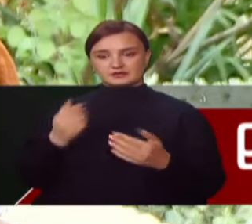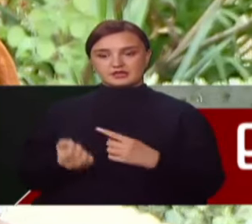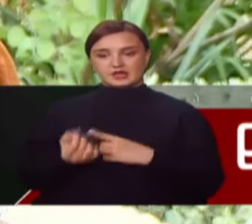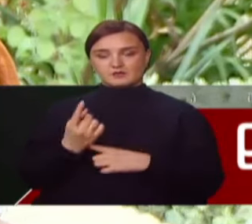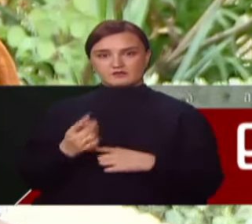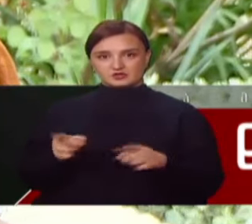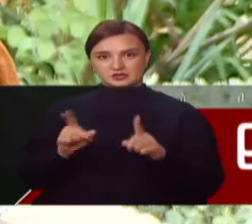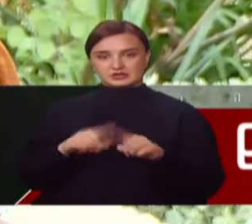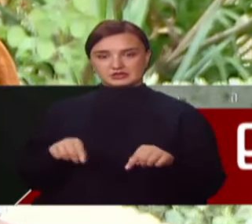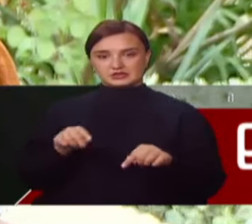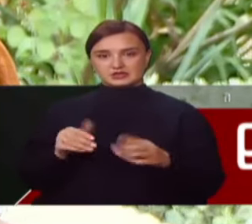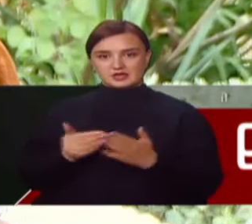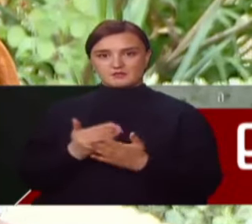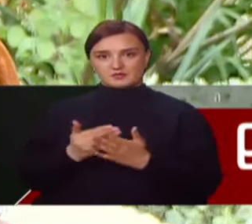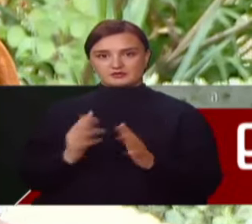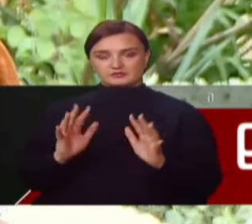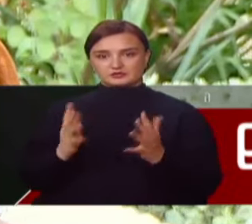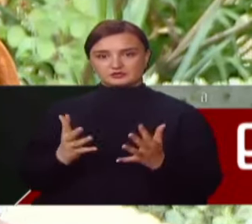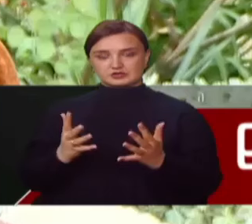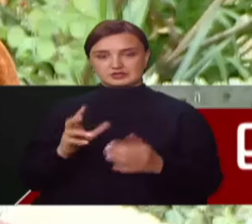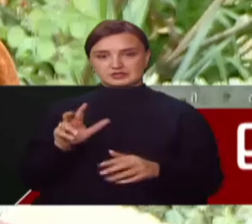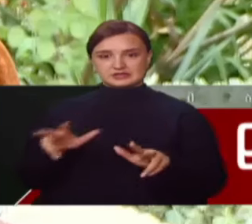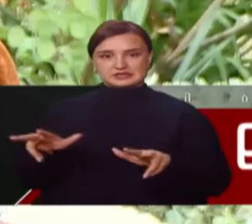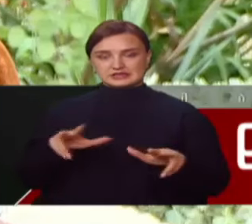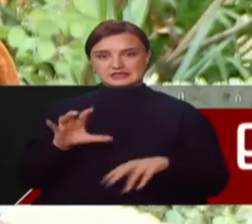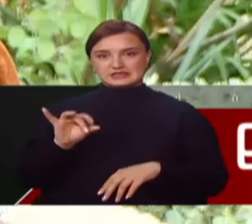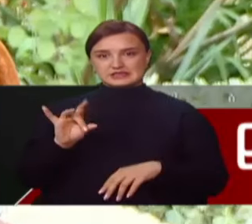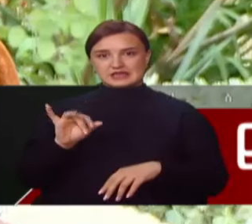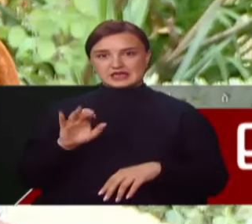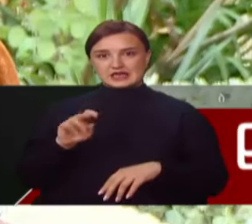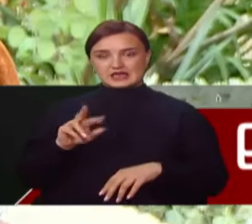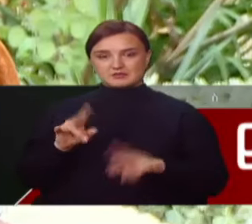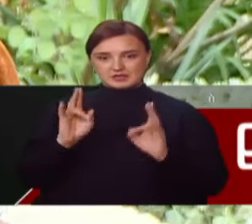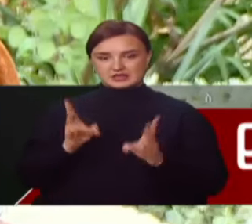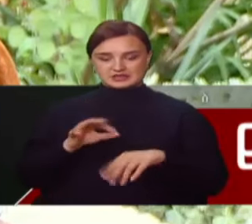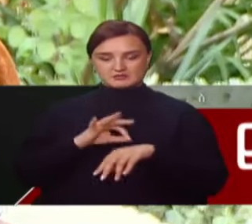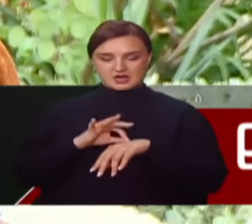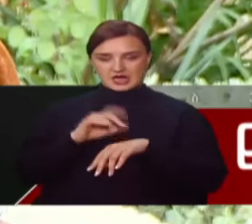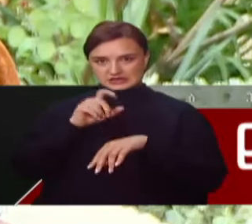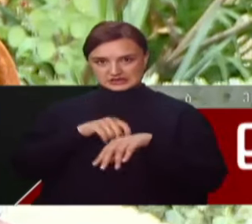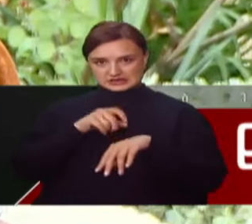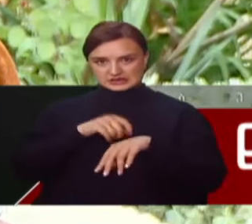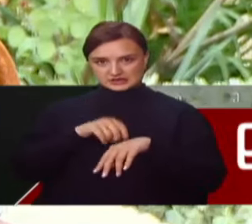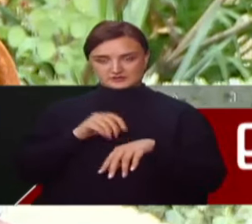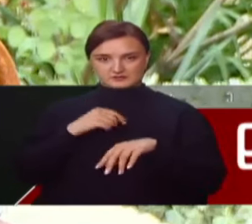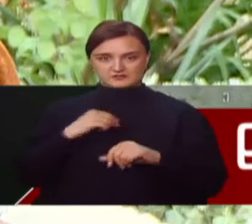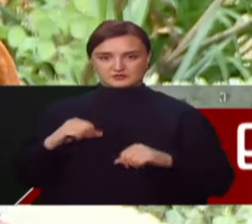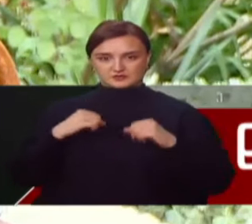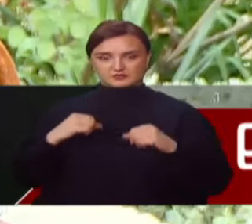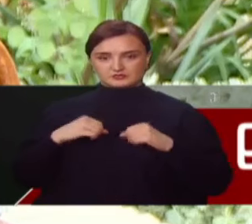ისეთ ამბავში. სირაქლემამ დაიზიანა კანი და